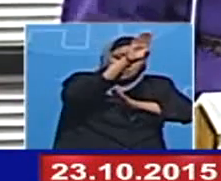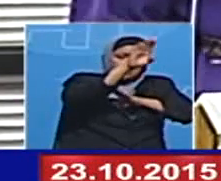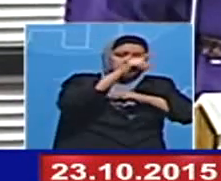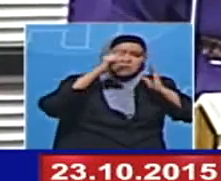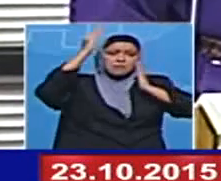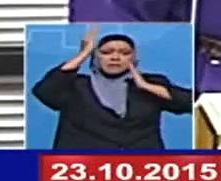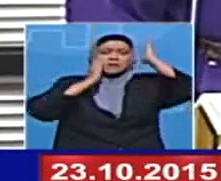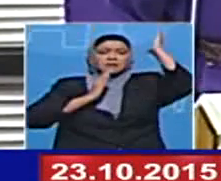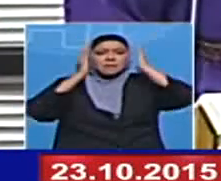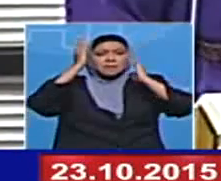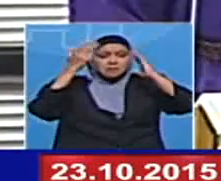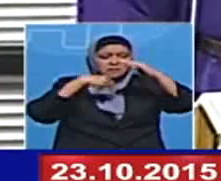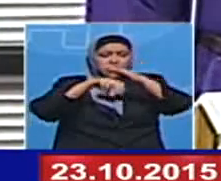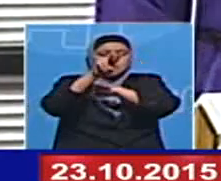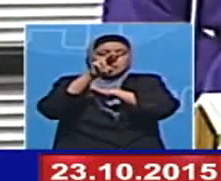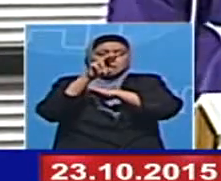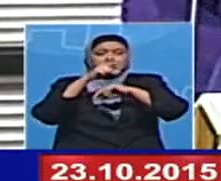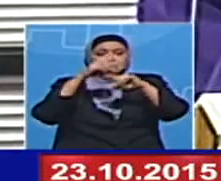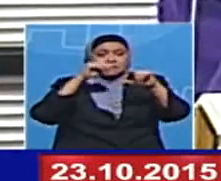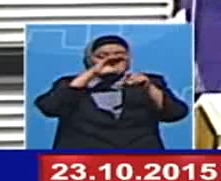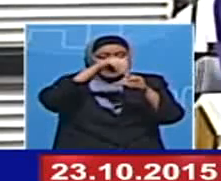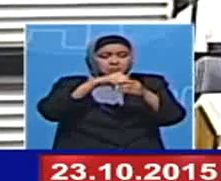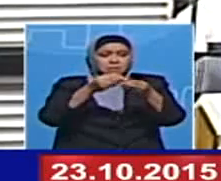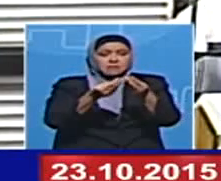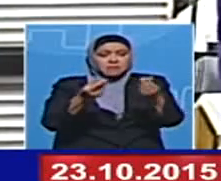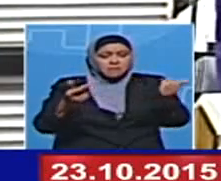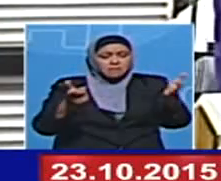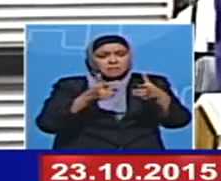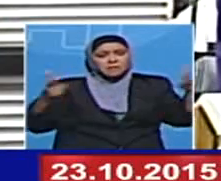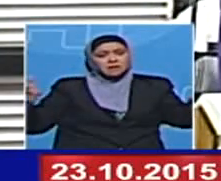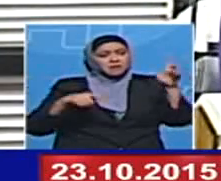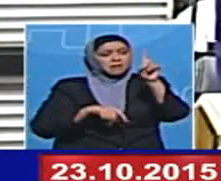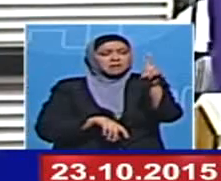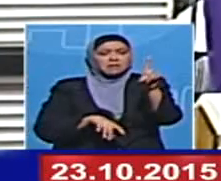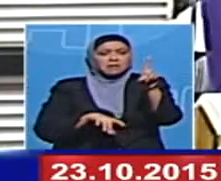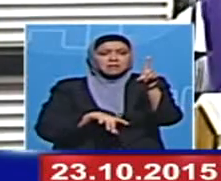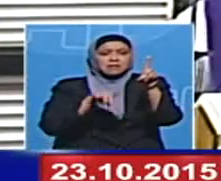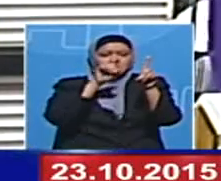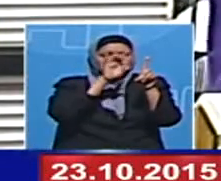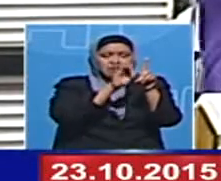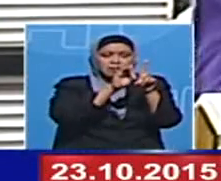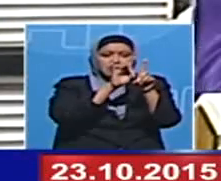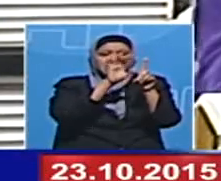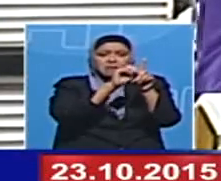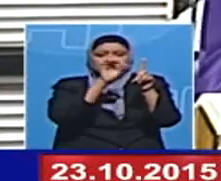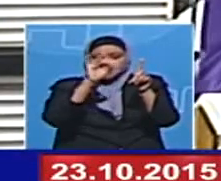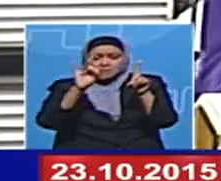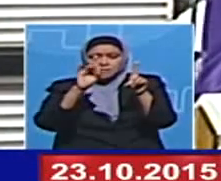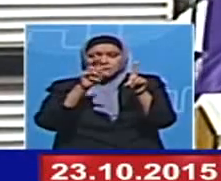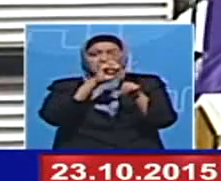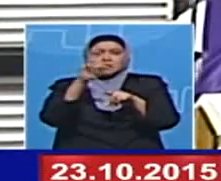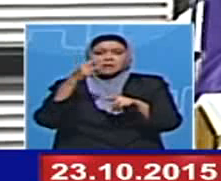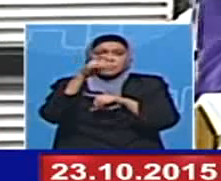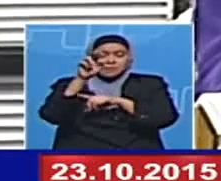Vision Valley meliputi keluasan tanah seluas 108 r000 hektar dari nilai ke port